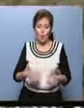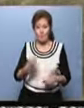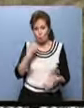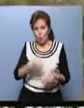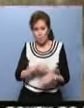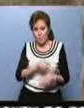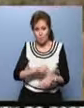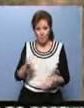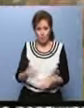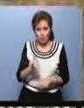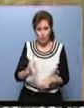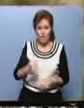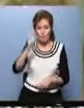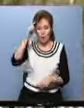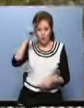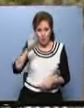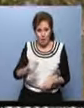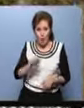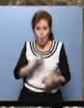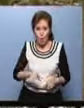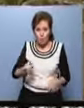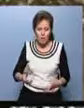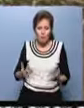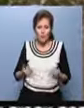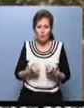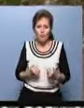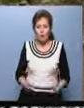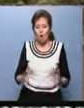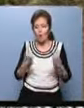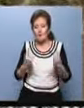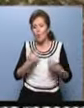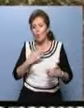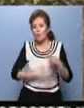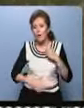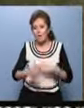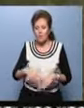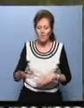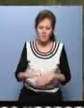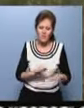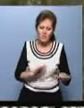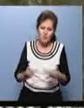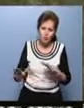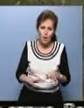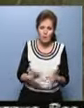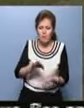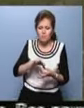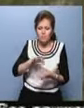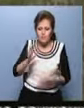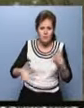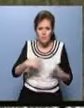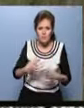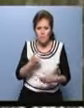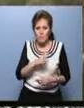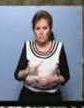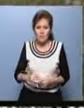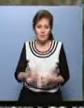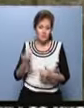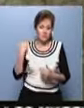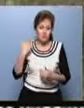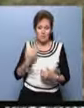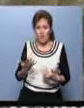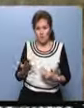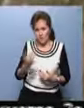спускаясь почти по вертикальной тарзанке, эти люди получают колоссальное удовольствие. Все движения отточены до миллиметра. За плечами месяцы упорных